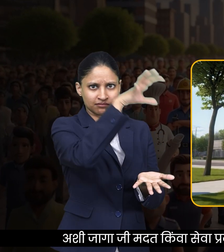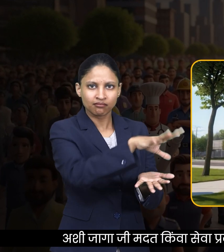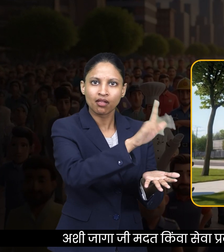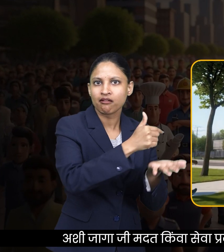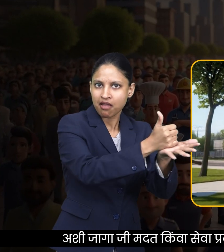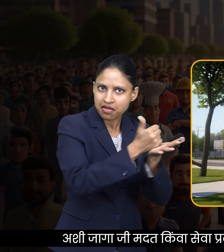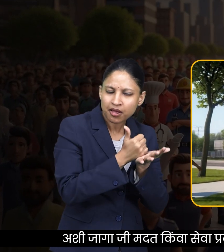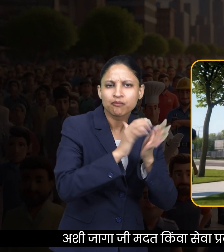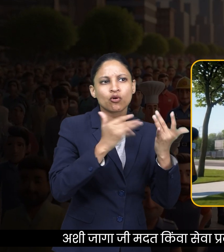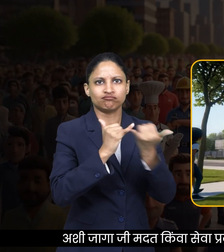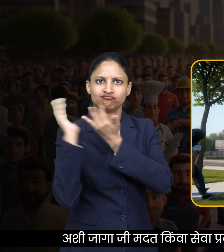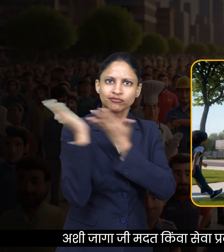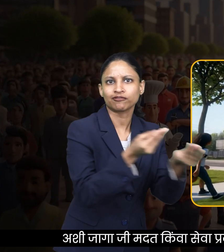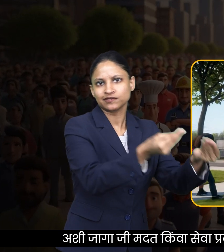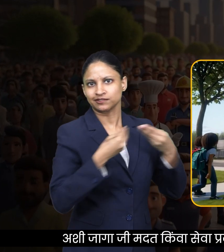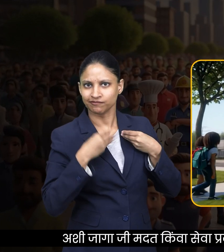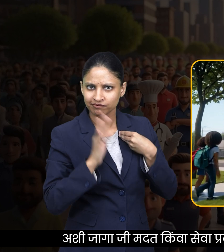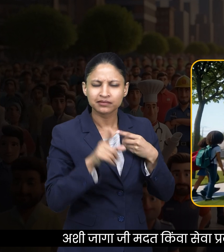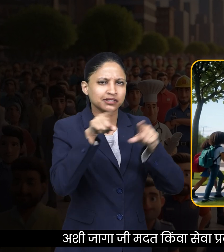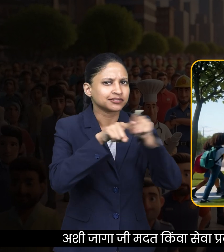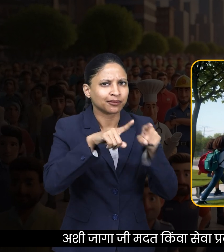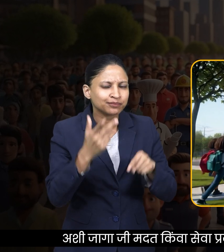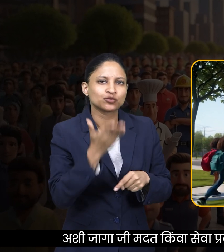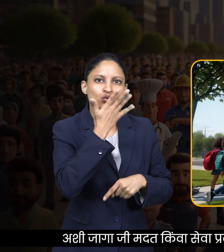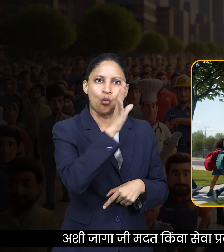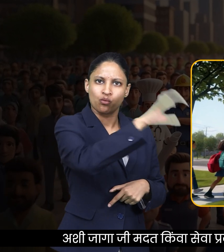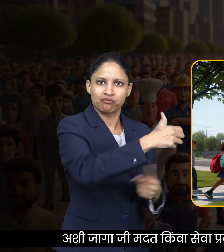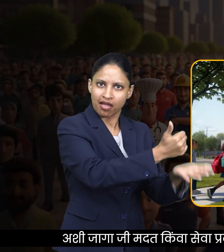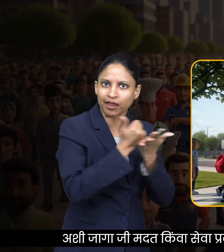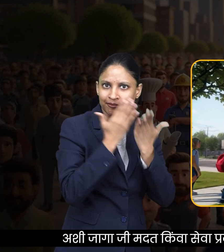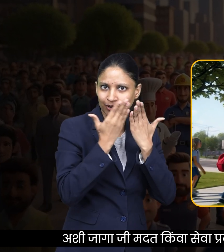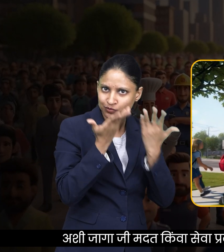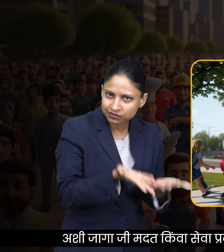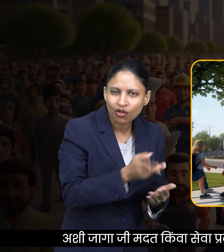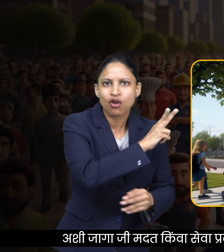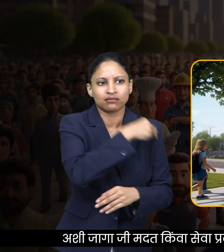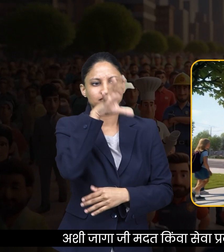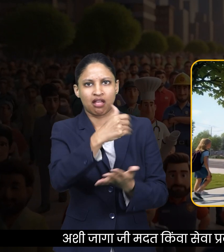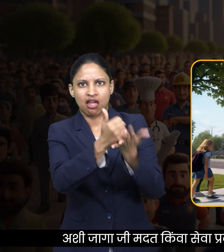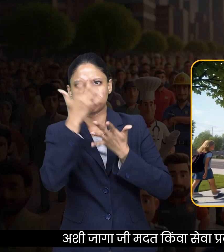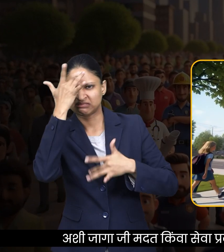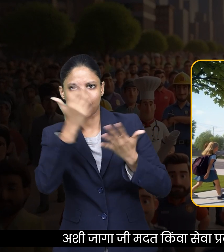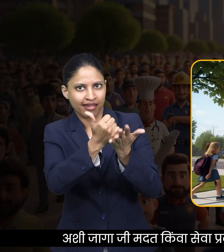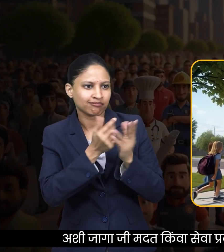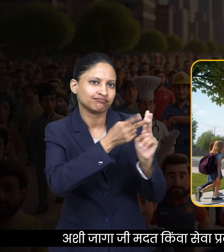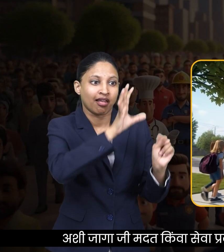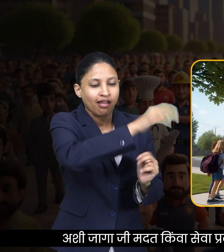अशी जागा जी मदत किंवा सेवा प्रदान करते, जसे की शाळा किंवा रुग्णालय.